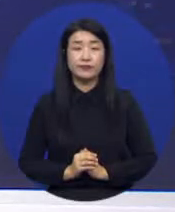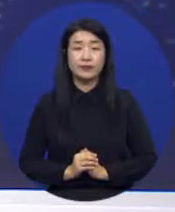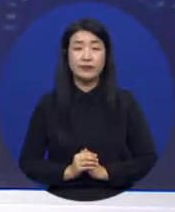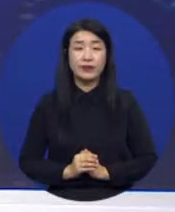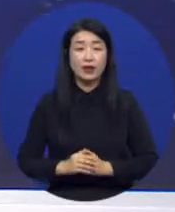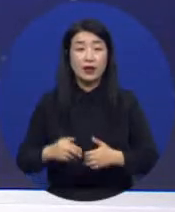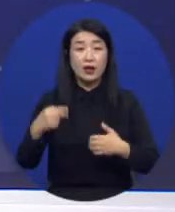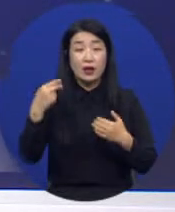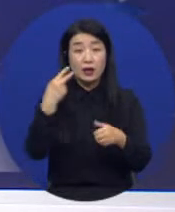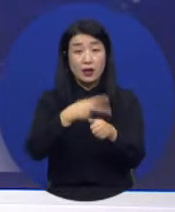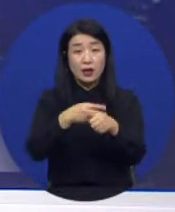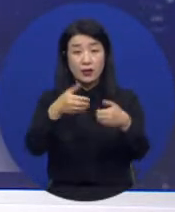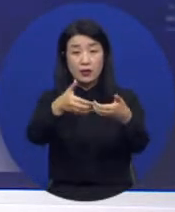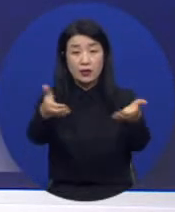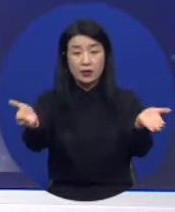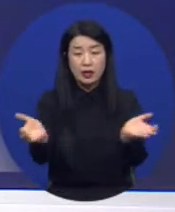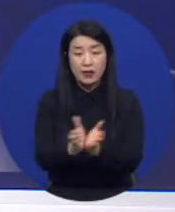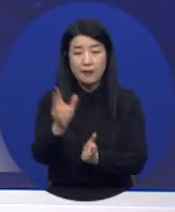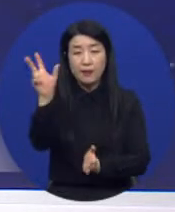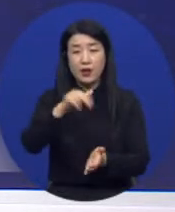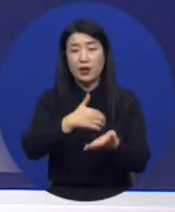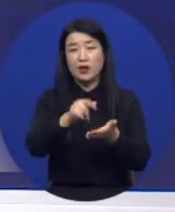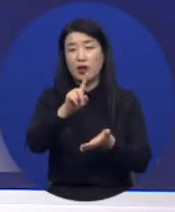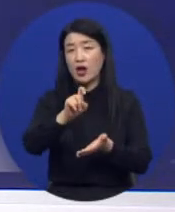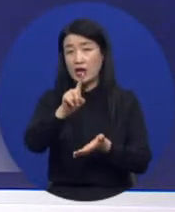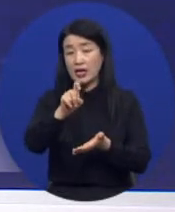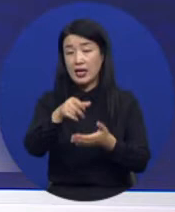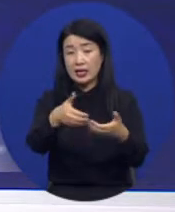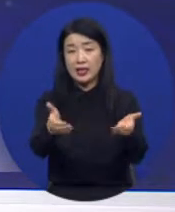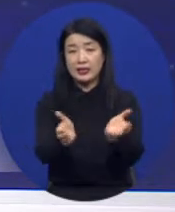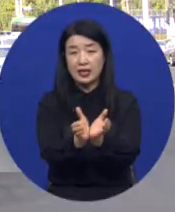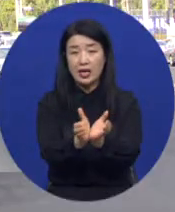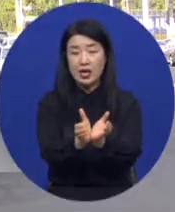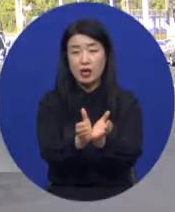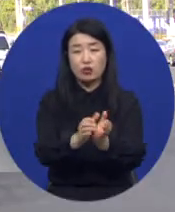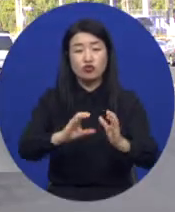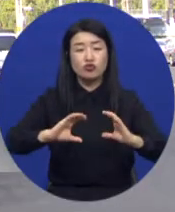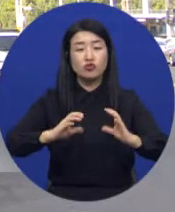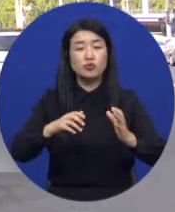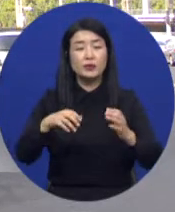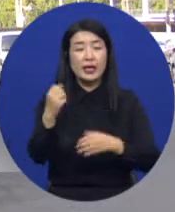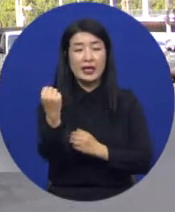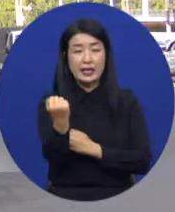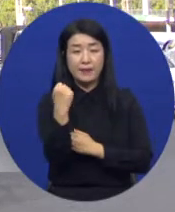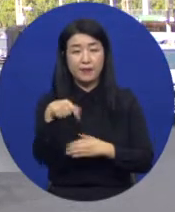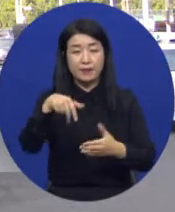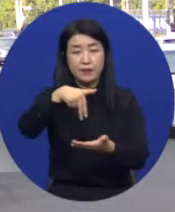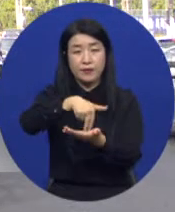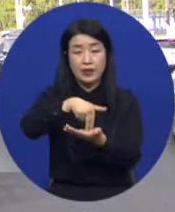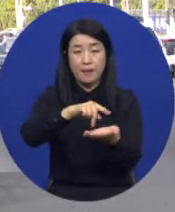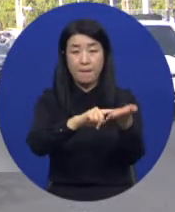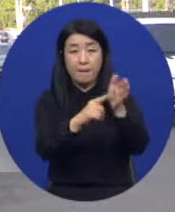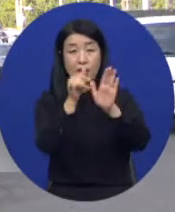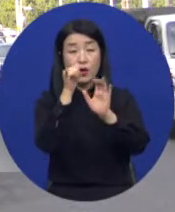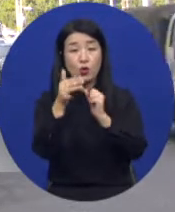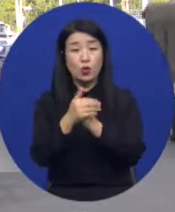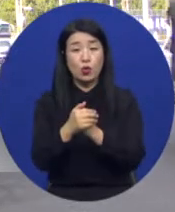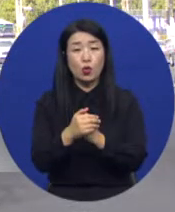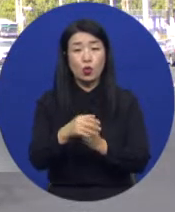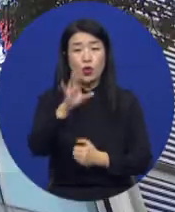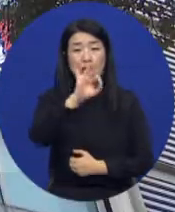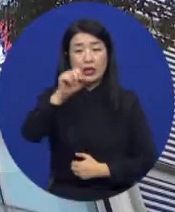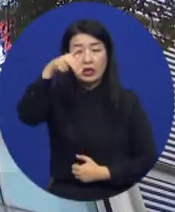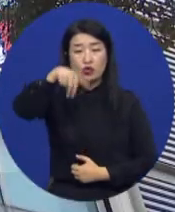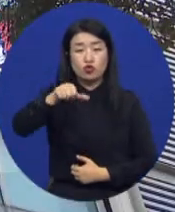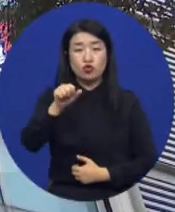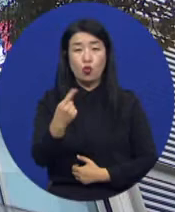전교조 제주지부 등 제주 지역 11개 교육단체는 국민의힘 제주도 당사 앞에서 기자회견을 열고 이주호